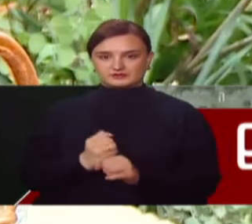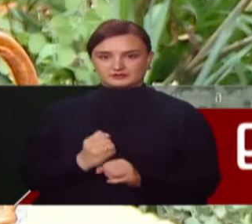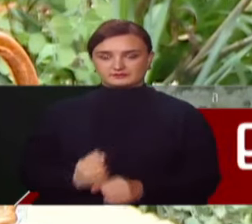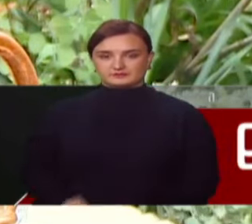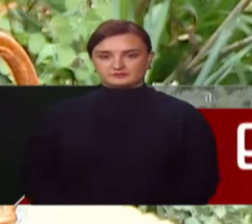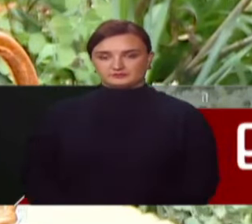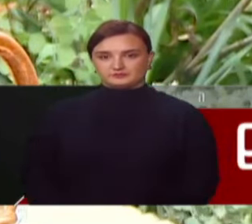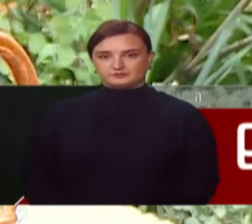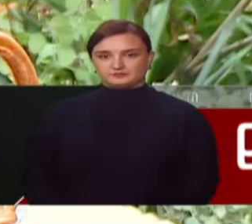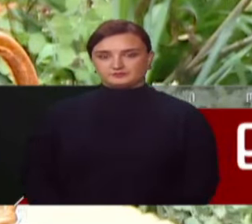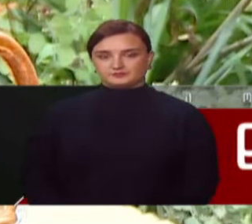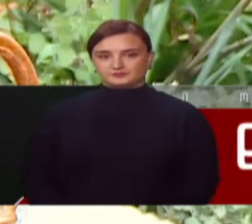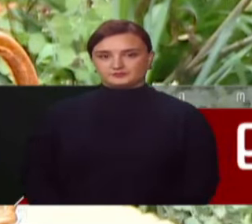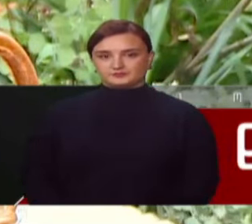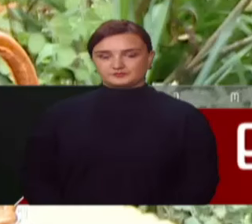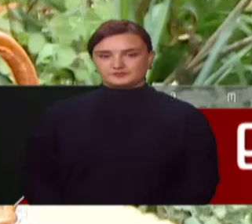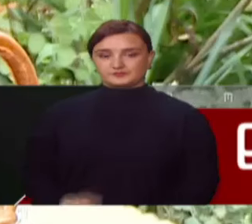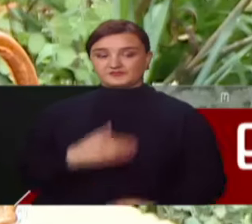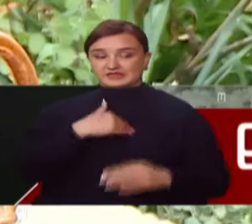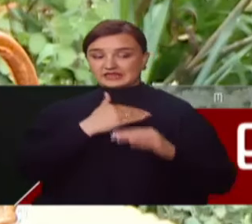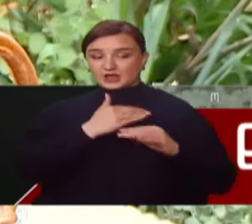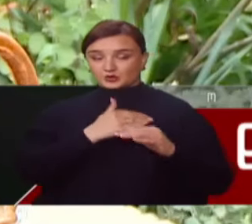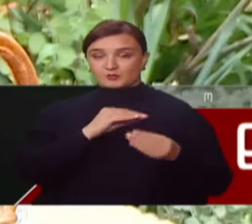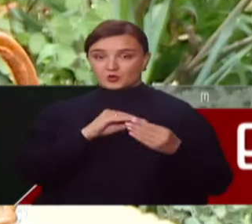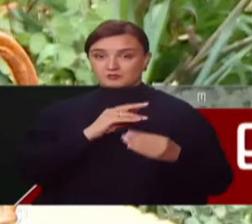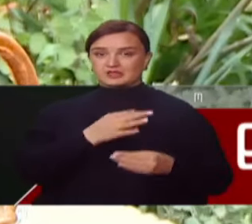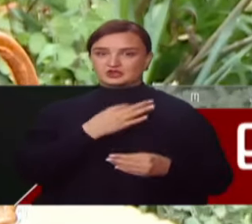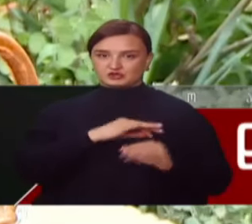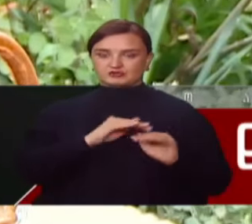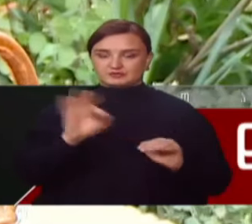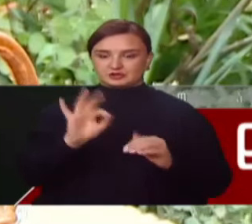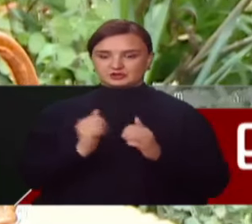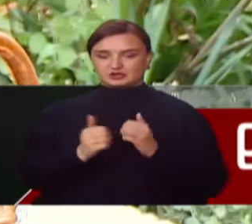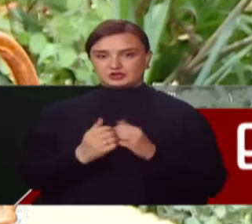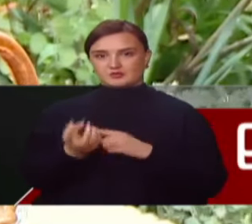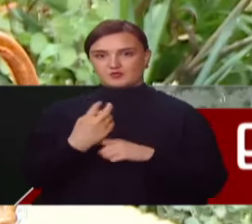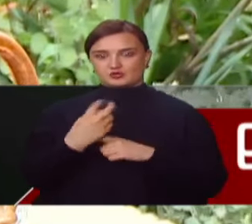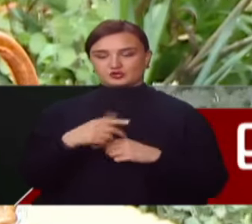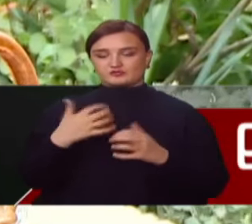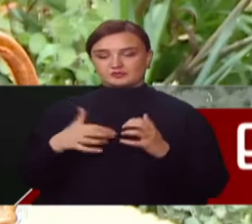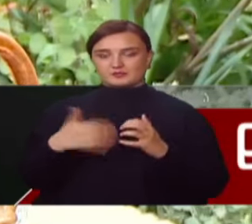თანატოლ მეგობრებსაც, მათ შვილებს და იმ პატარებს, რომლებიც ასე ხშირად მოდიან და ჩვენი პარკის